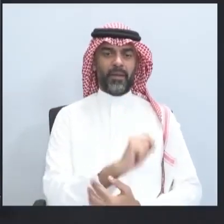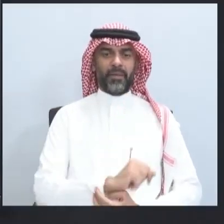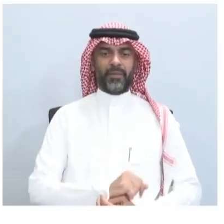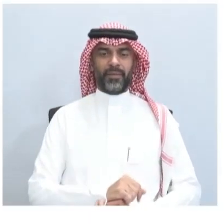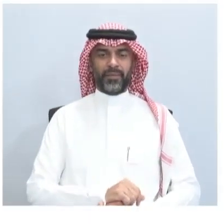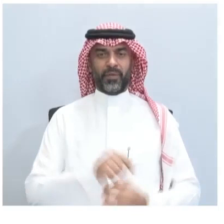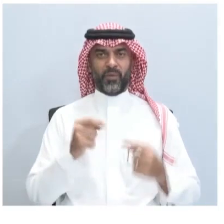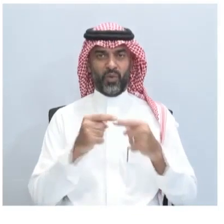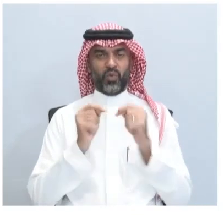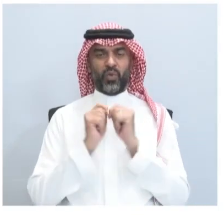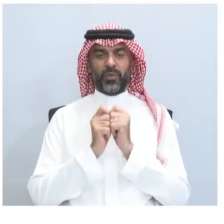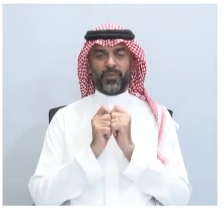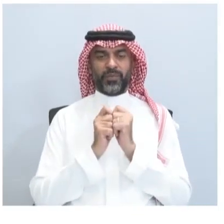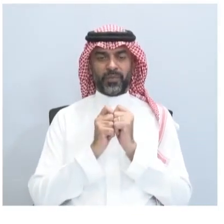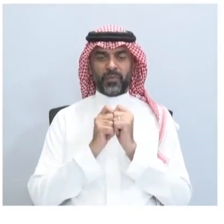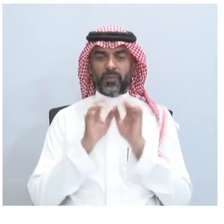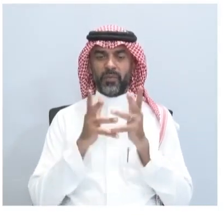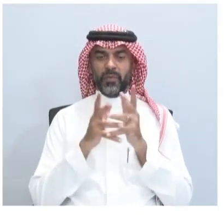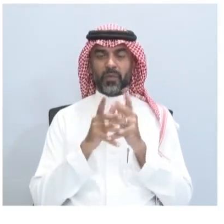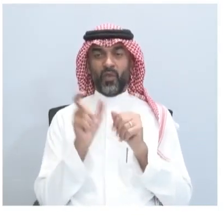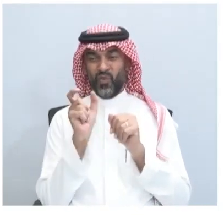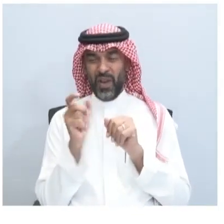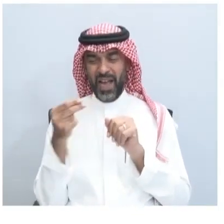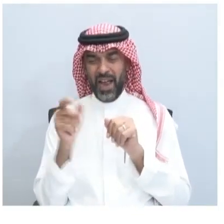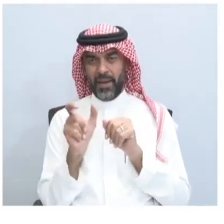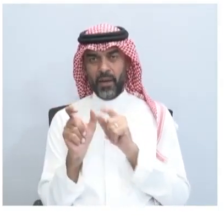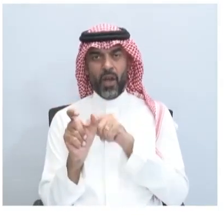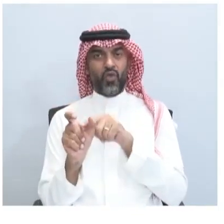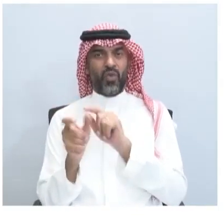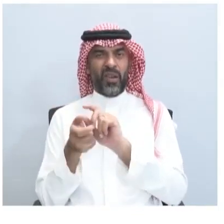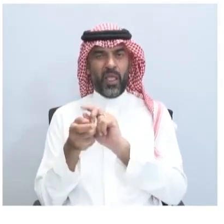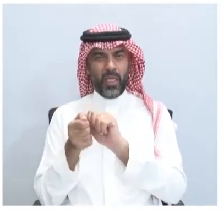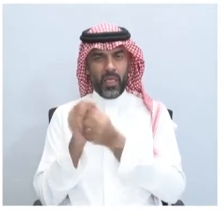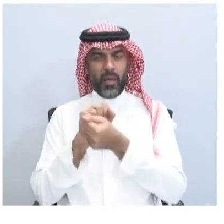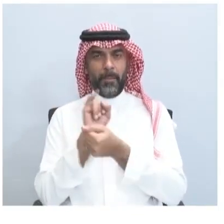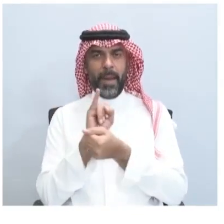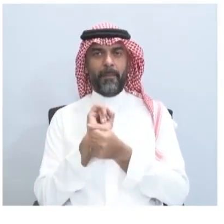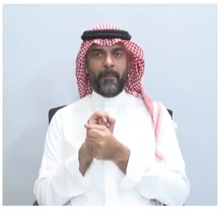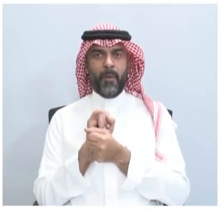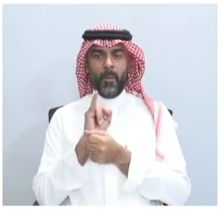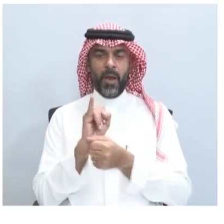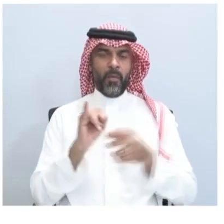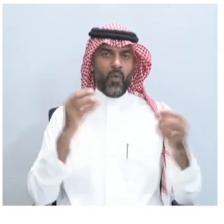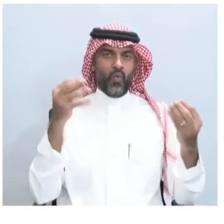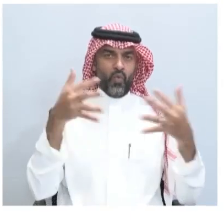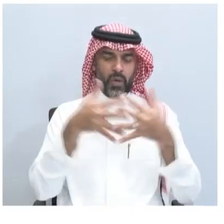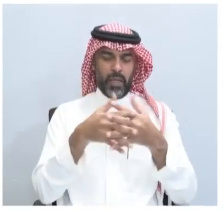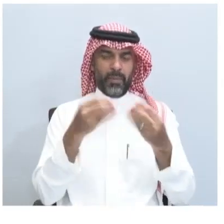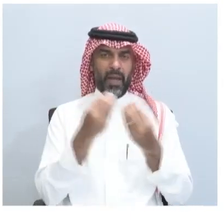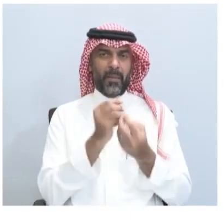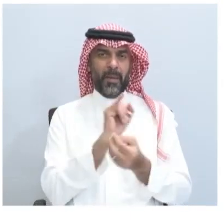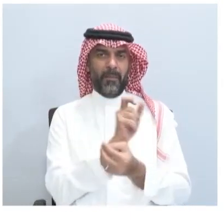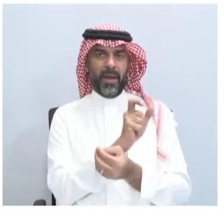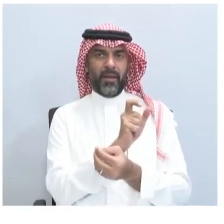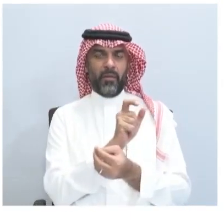الموصول الذي حصل ايضا قلبنا النونه نون عن ميما وادغمناها في ميمي